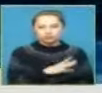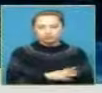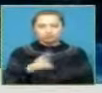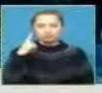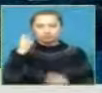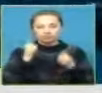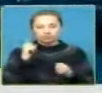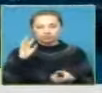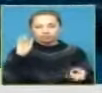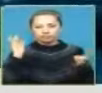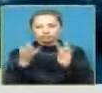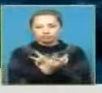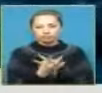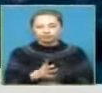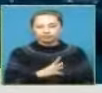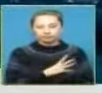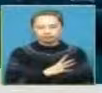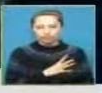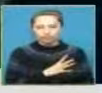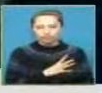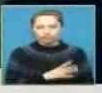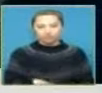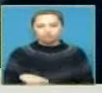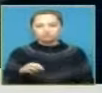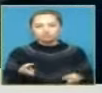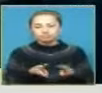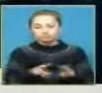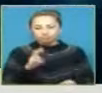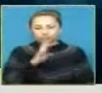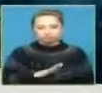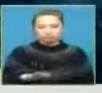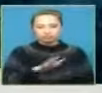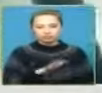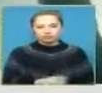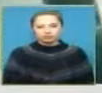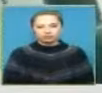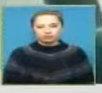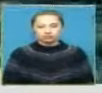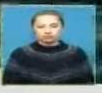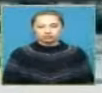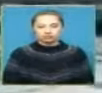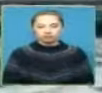мән маңызға ие саяси науқан саялы мемлекеттегі ең мәнді уақиға болмақ.